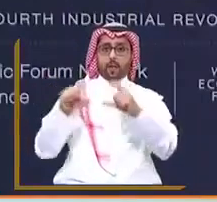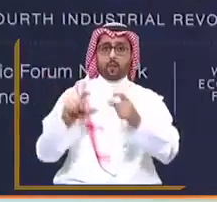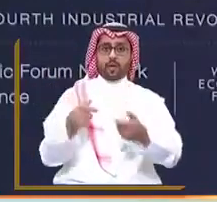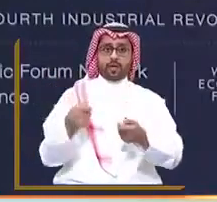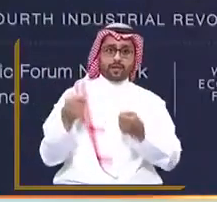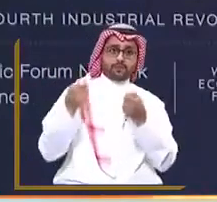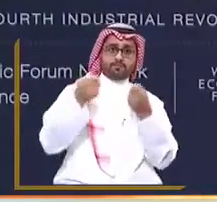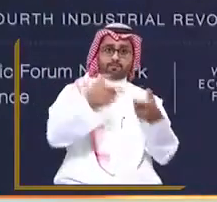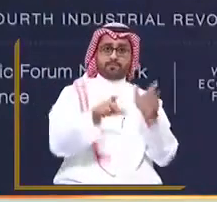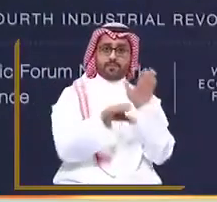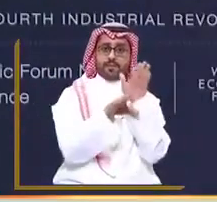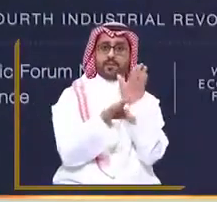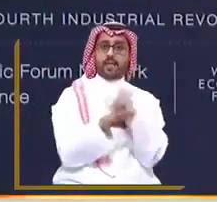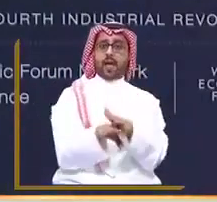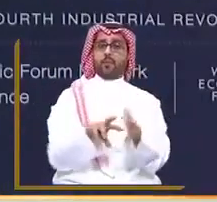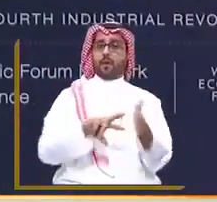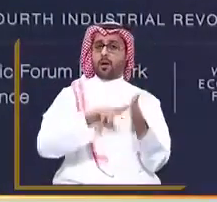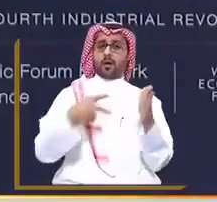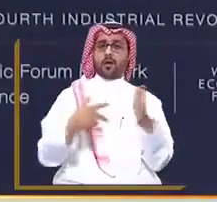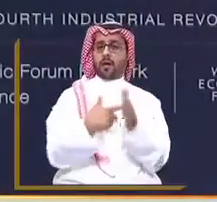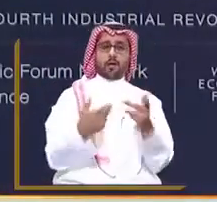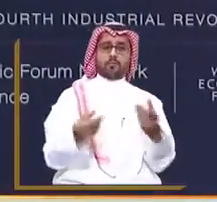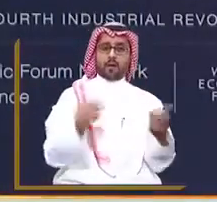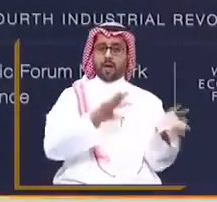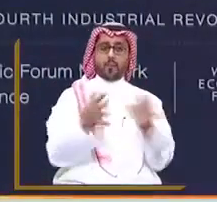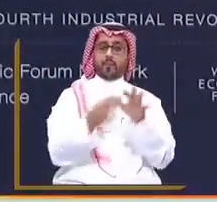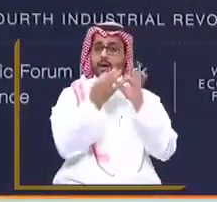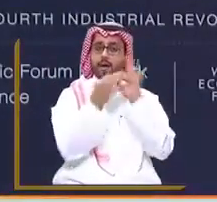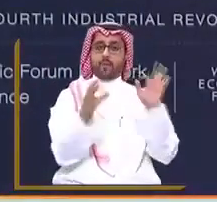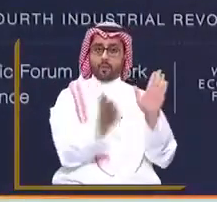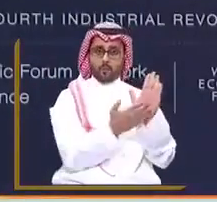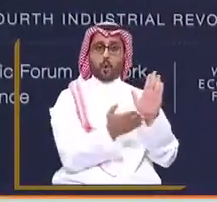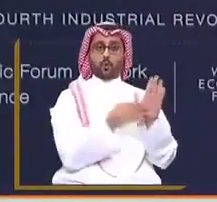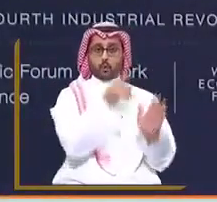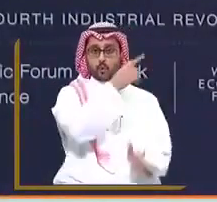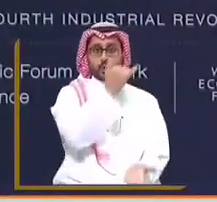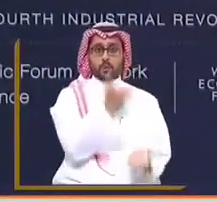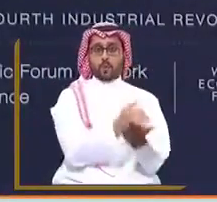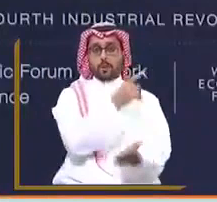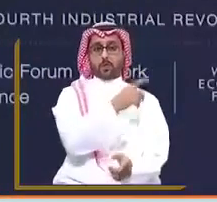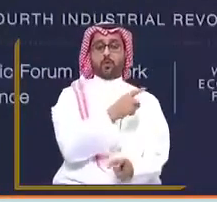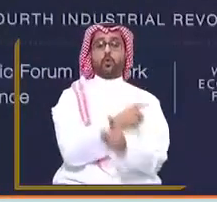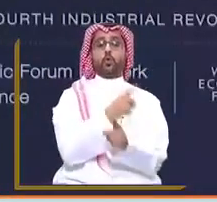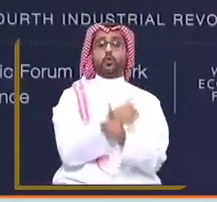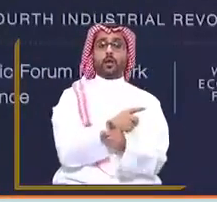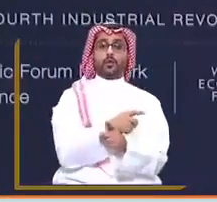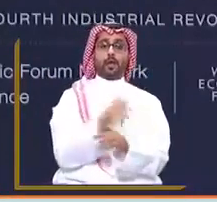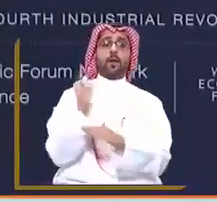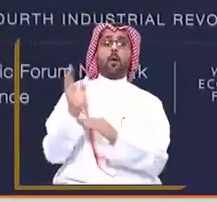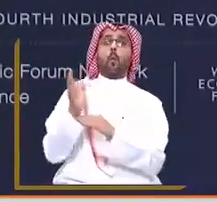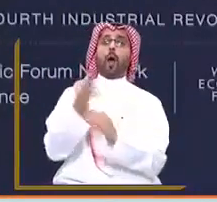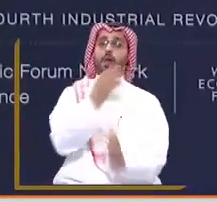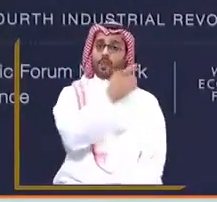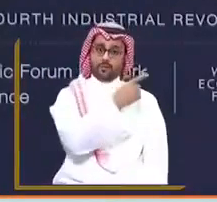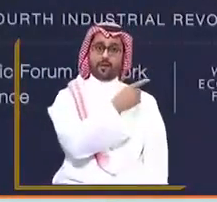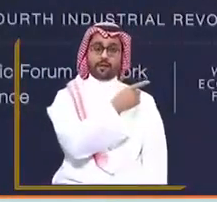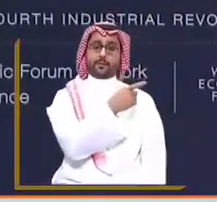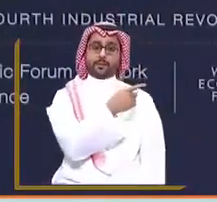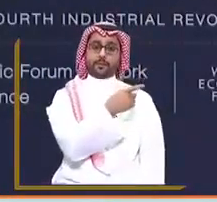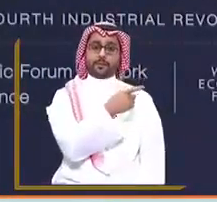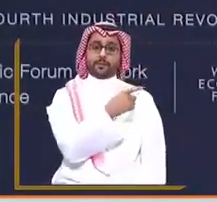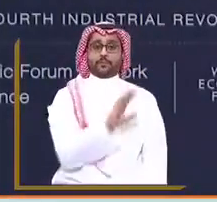يتم تقديمها وأيضا تم تقديمها منذ العام الفائت لقطاع الصناعة، وأيضا حتى القطاعات